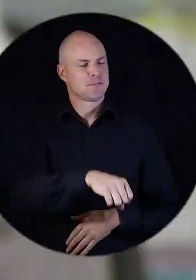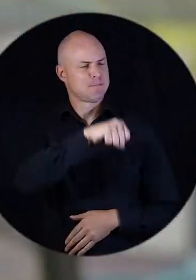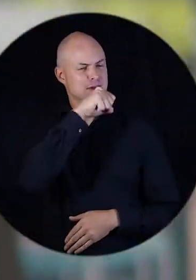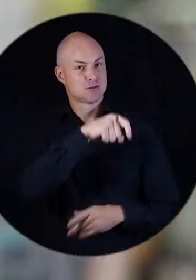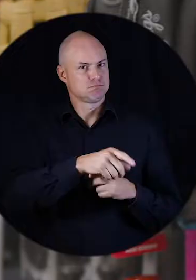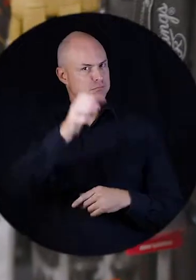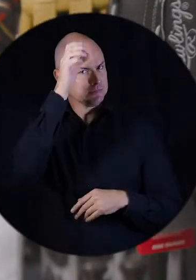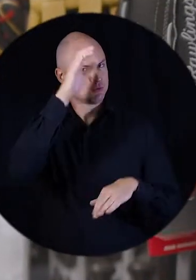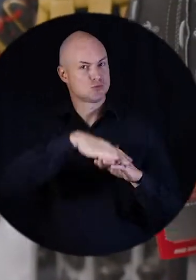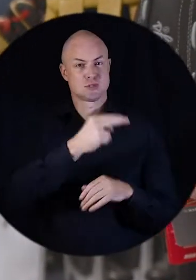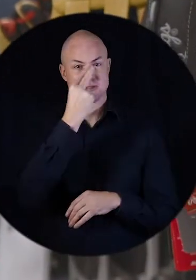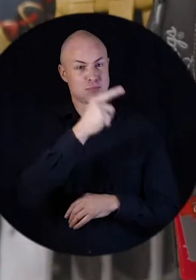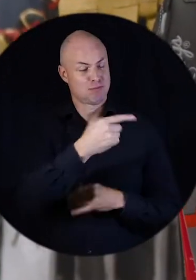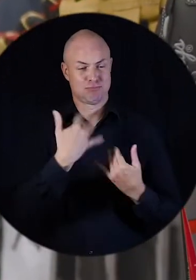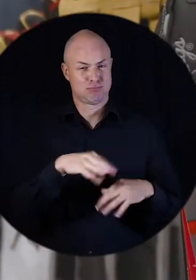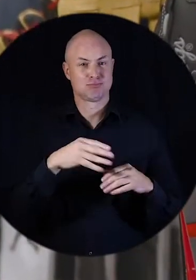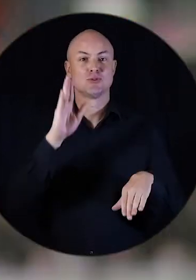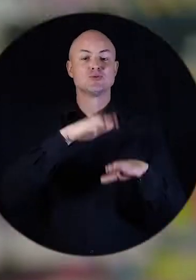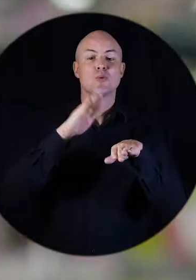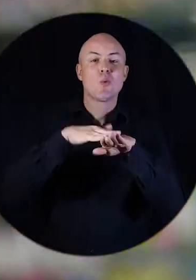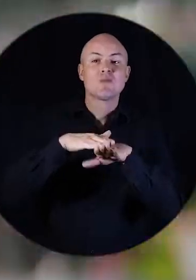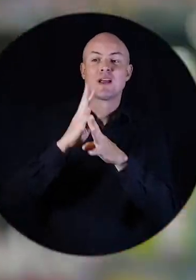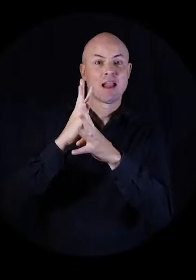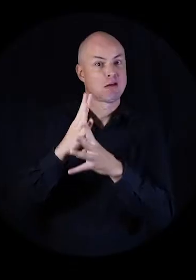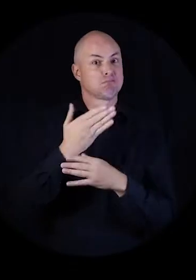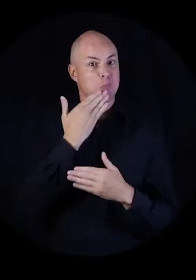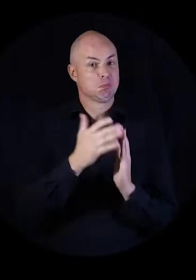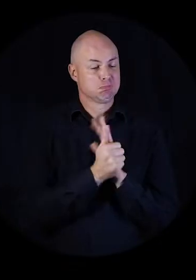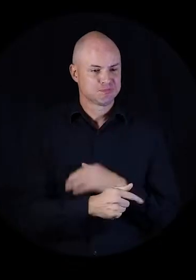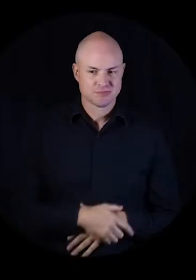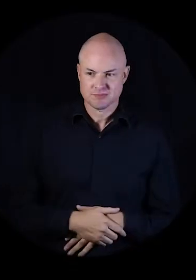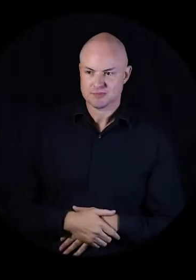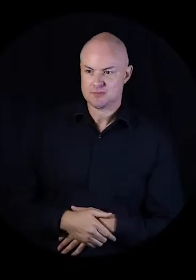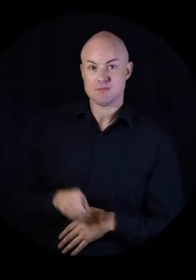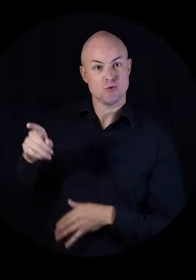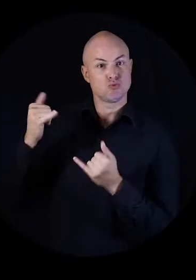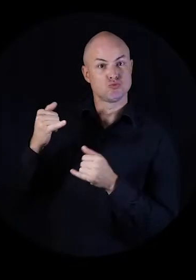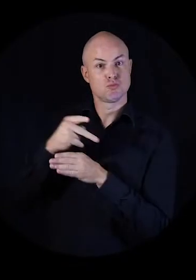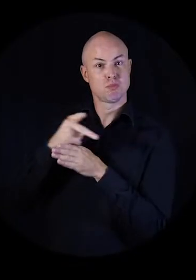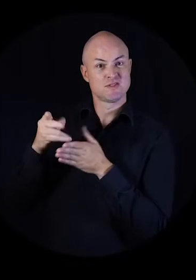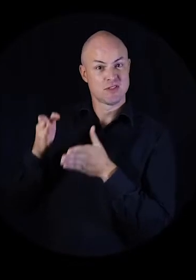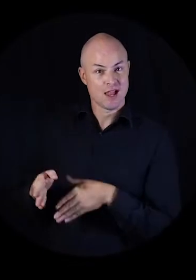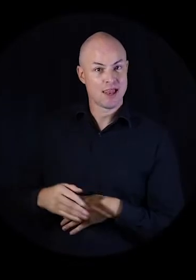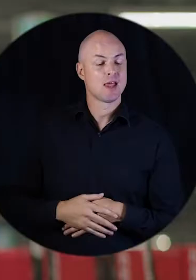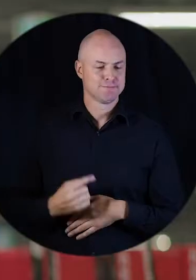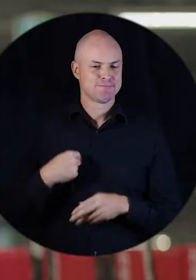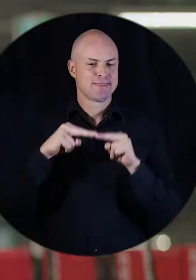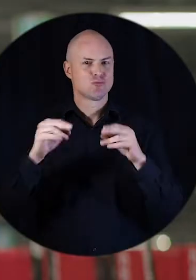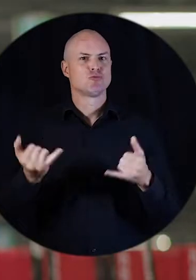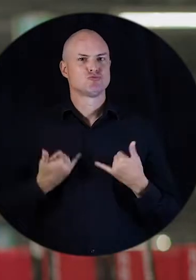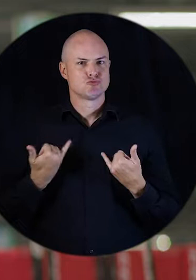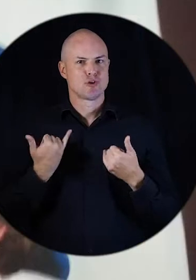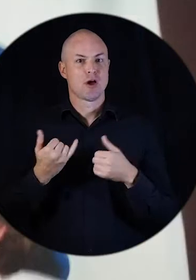a énormément de connaissances en sport. Il est super fort dans le conseil client. Il était joueur pro des hockey. Il est le